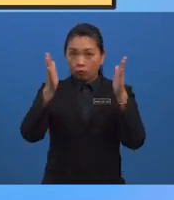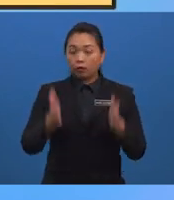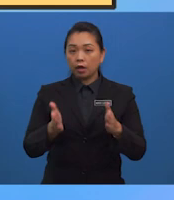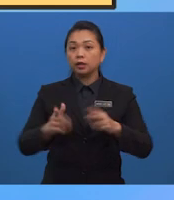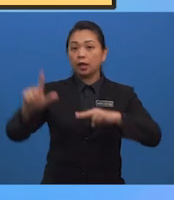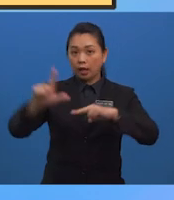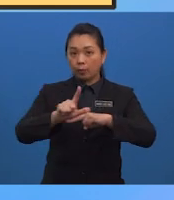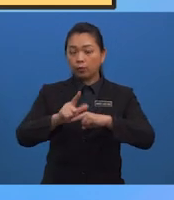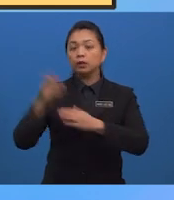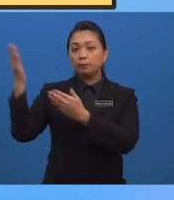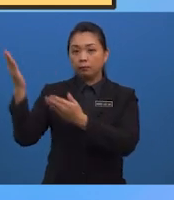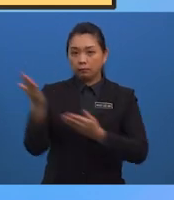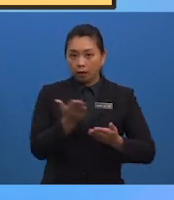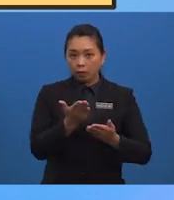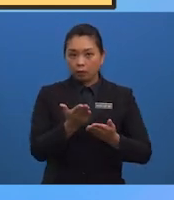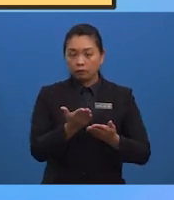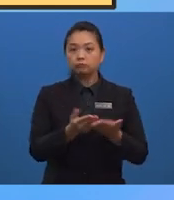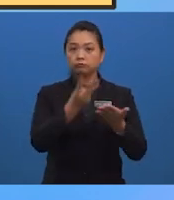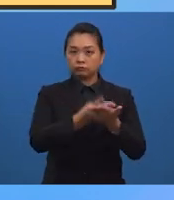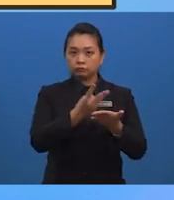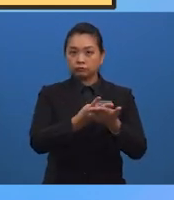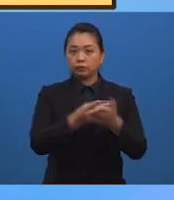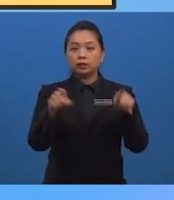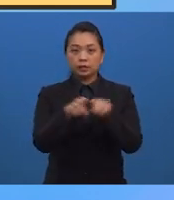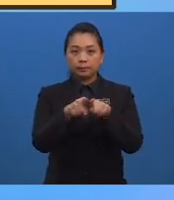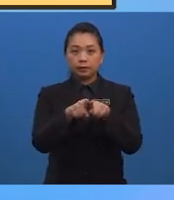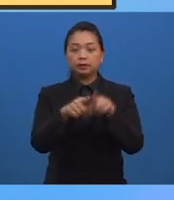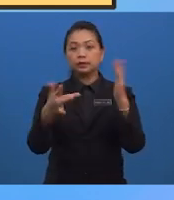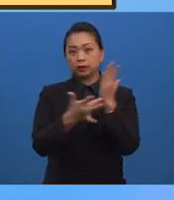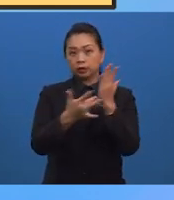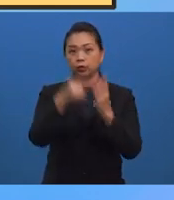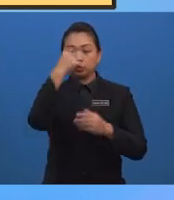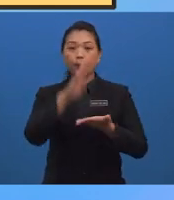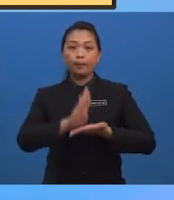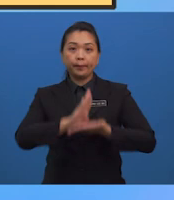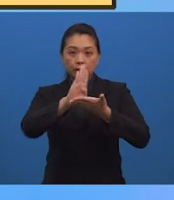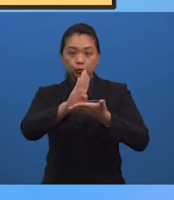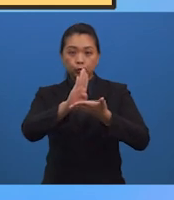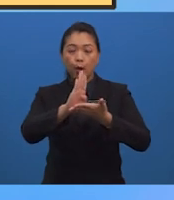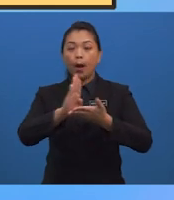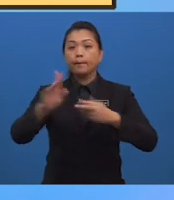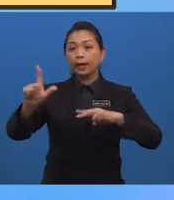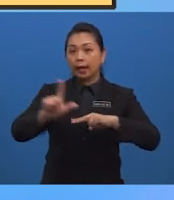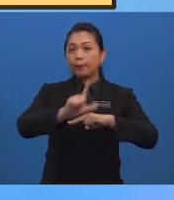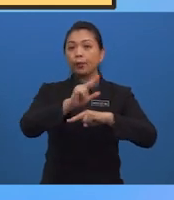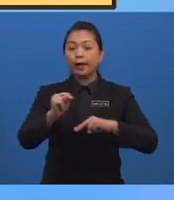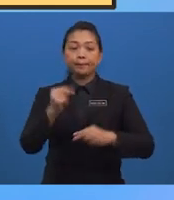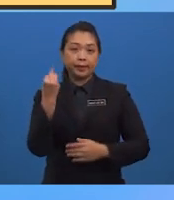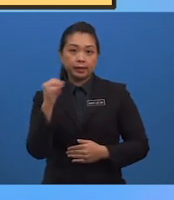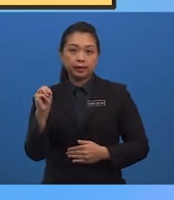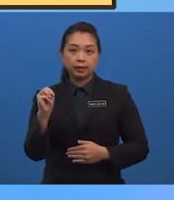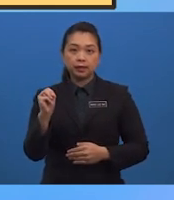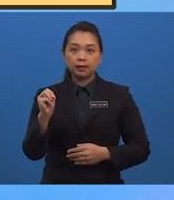masuk pelaburan bersama-sama teknologi untuk membantu pelaburan mereka. Tindakan ini membolehkan